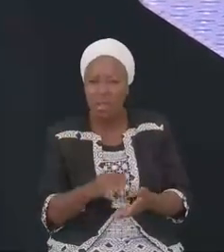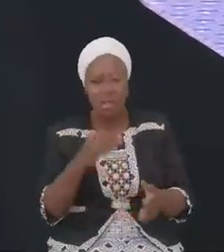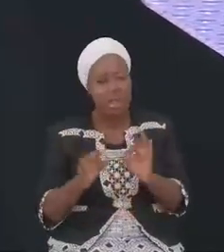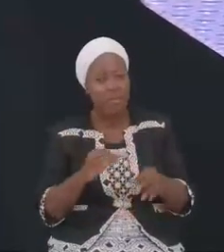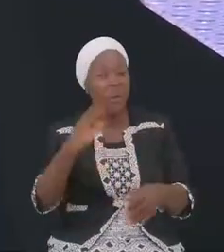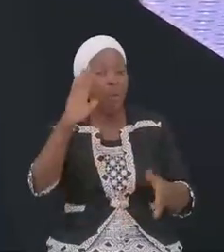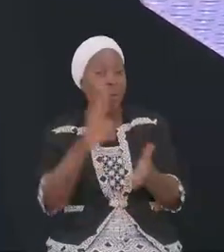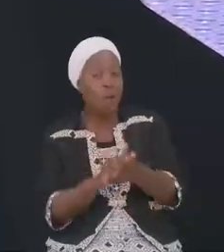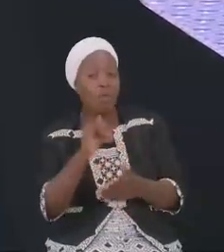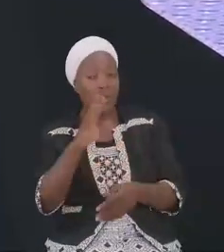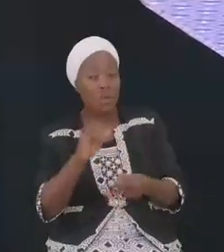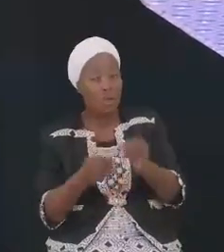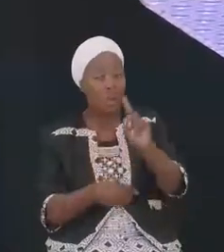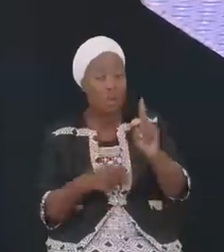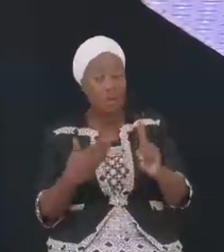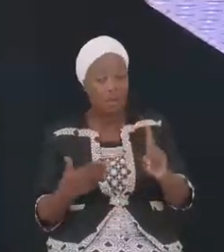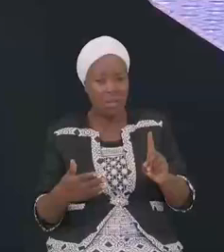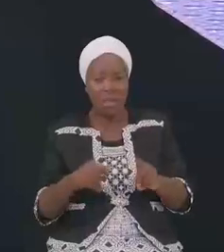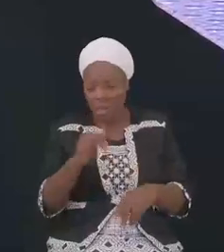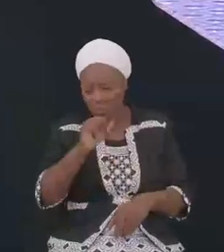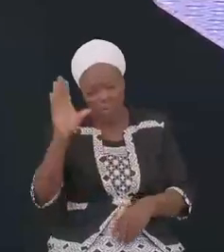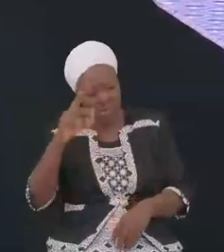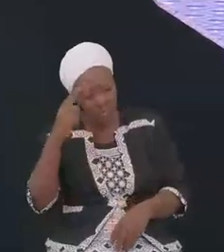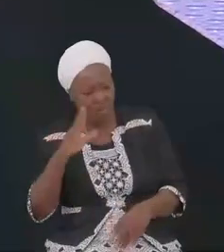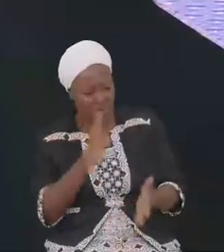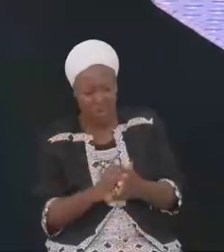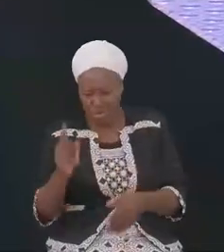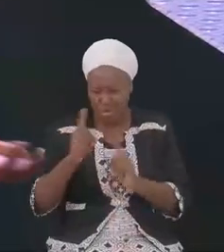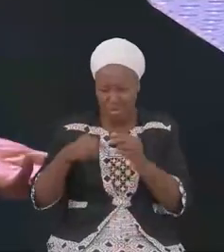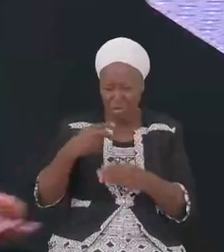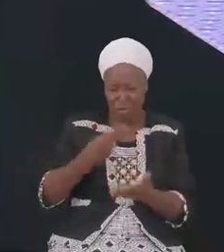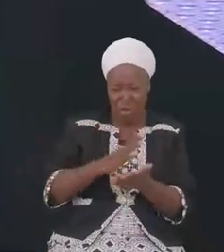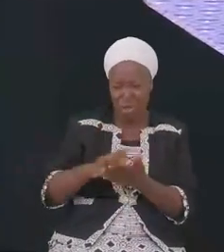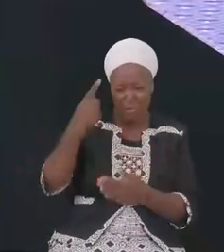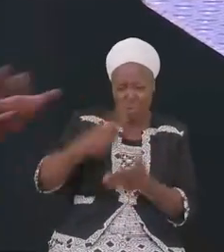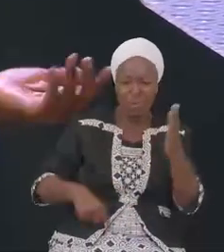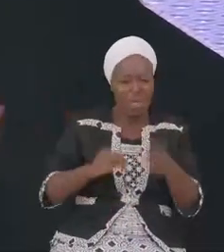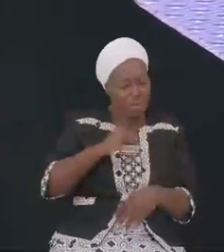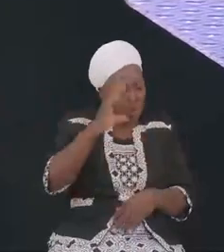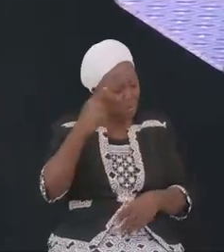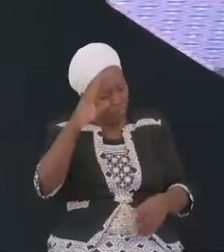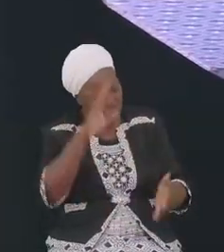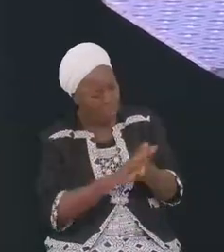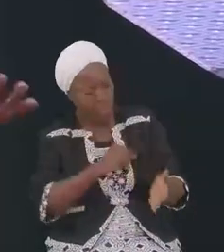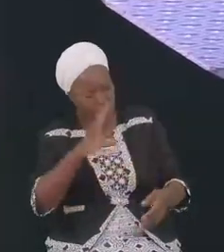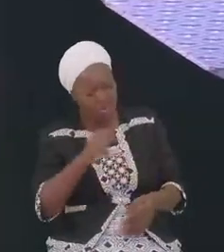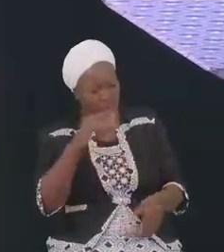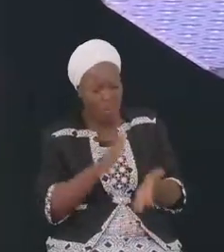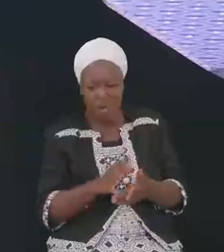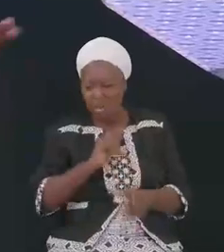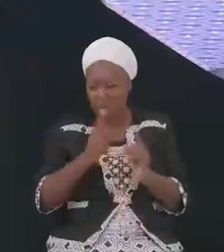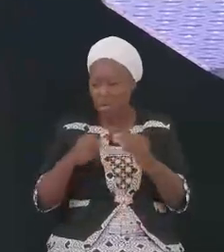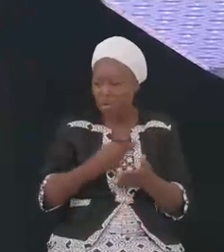ton numéro un, tu cherches la femme et il parle de sainteté. Moi, je cherche un mari et il parle